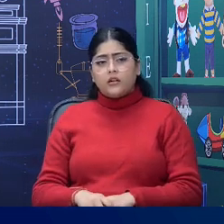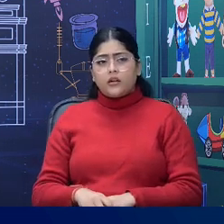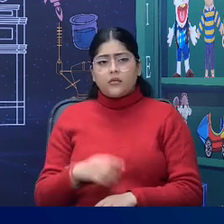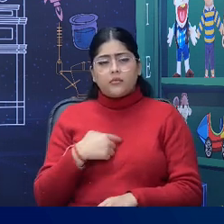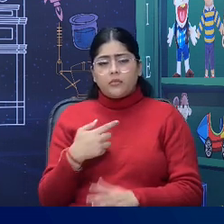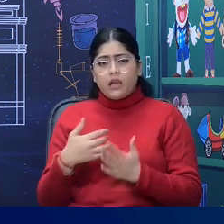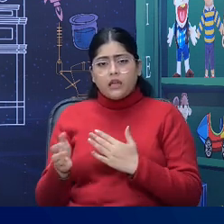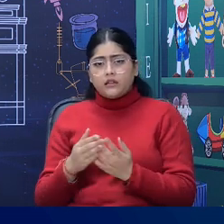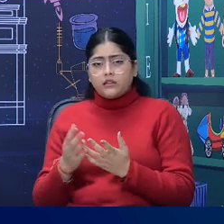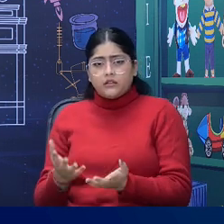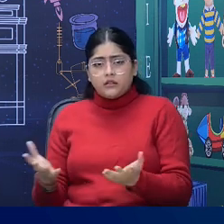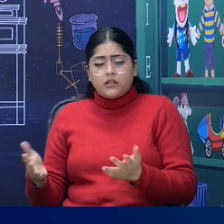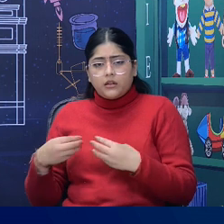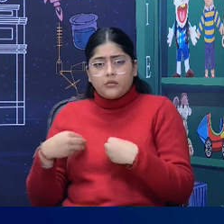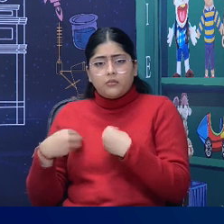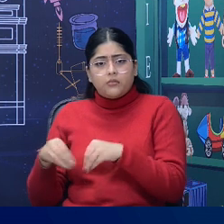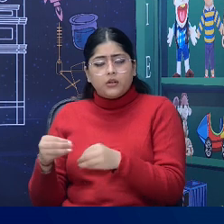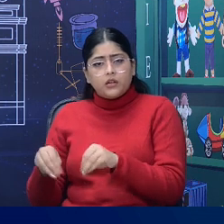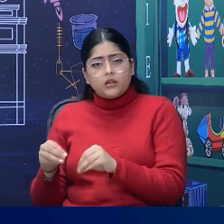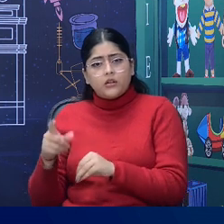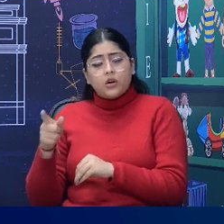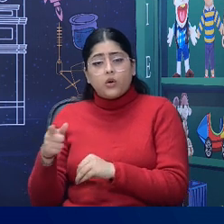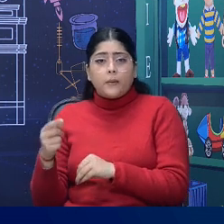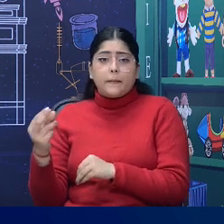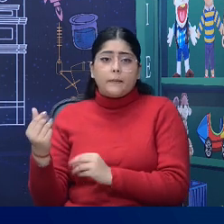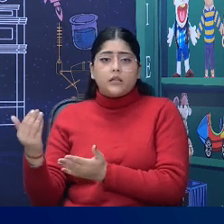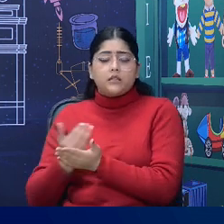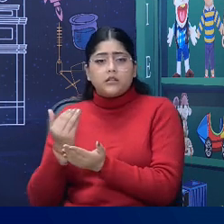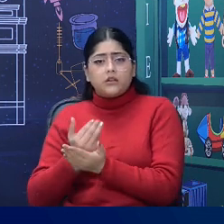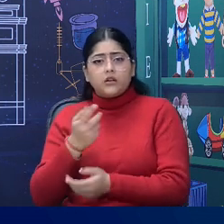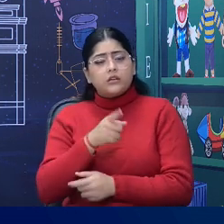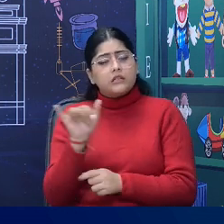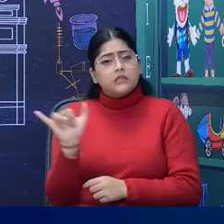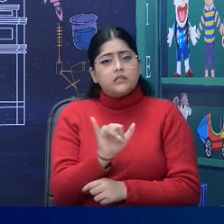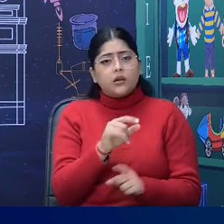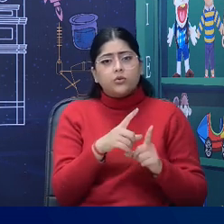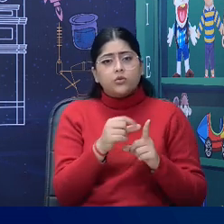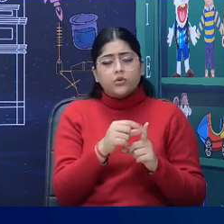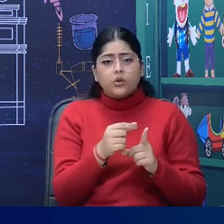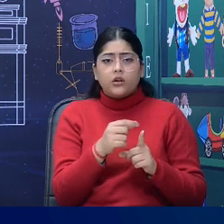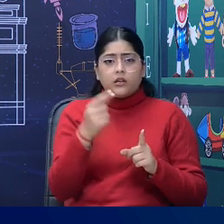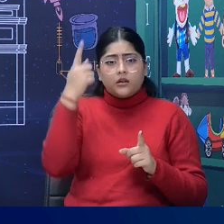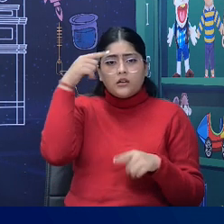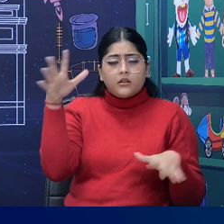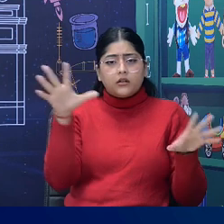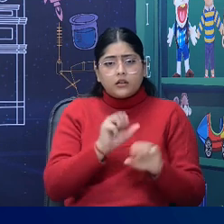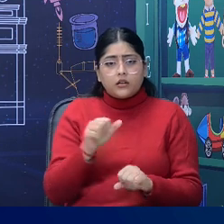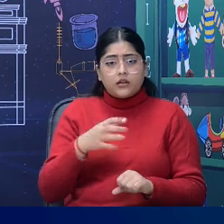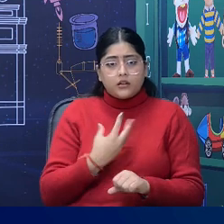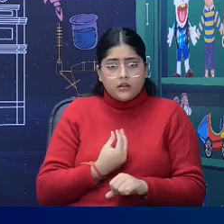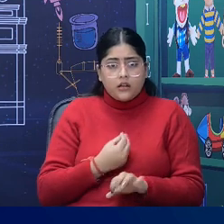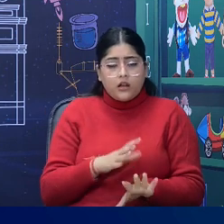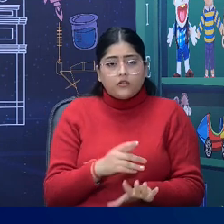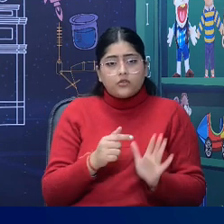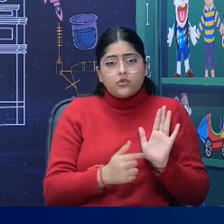का डर दिखा रहा हूं और उसके आधार पर मैं लोगों से पैसा कमा रहा हूं जी सेम चीज तुम कर रहे हो तुम भी लोगों को अंधेरे का डर दिखा रहे हो और